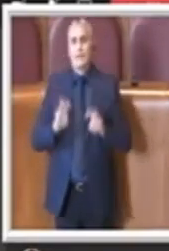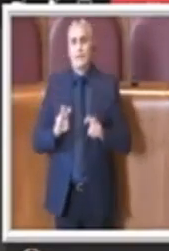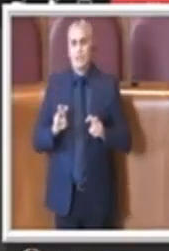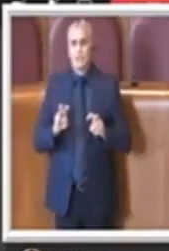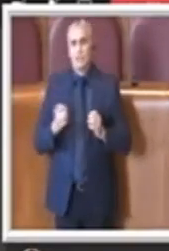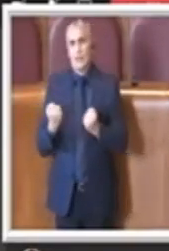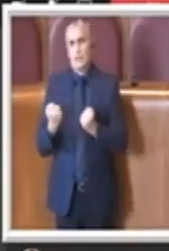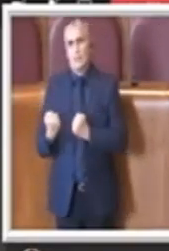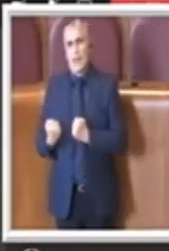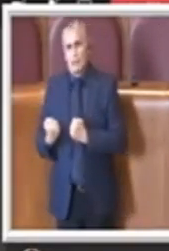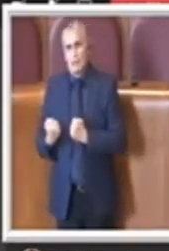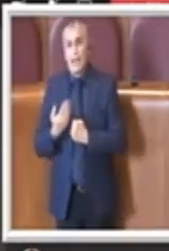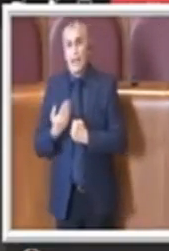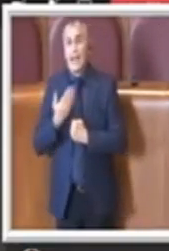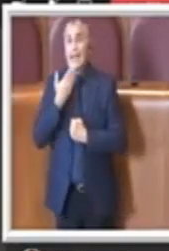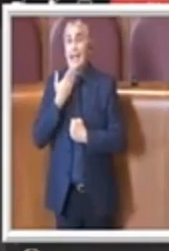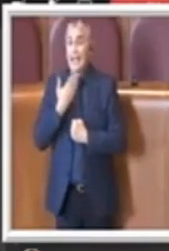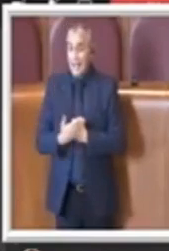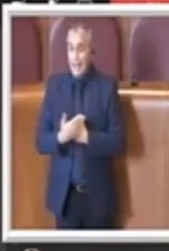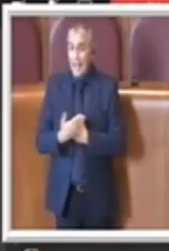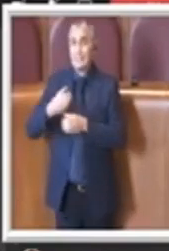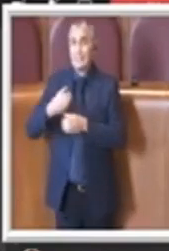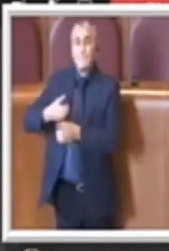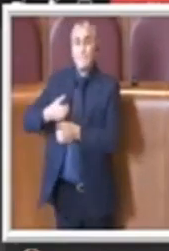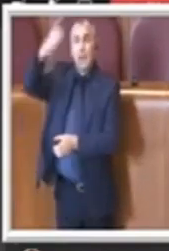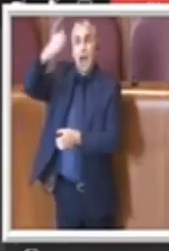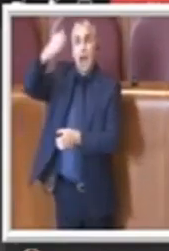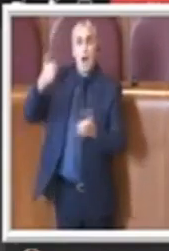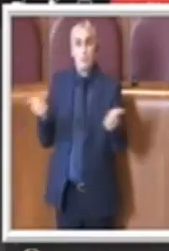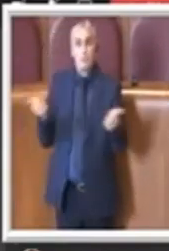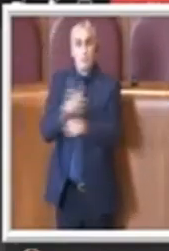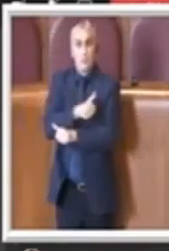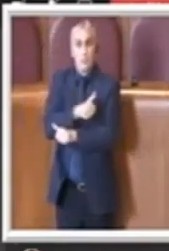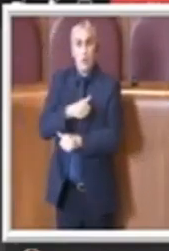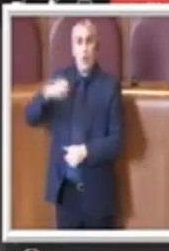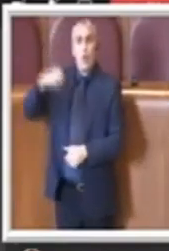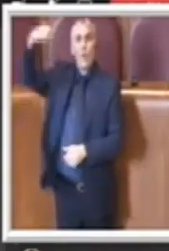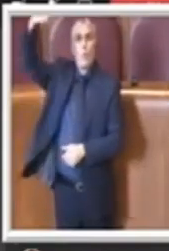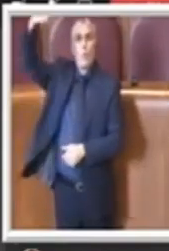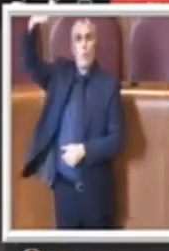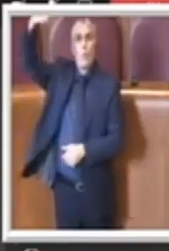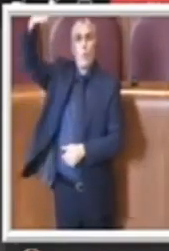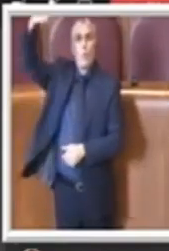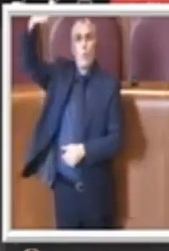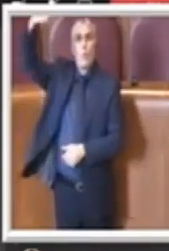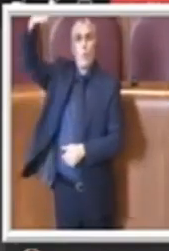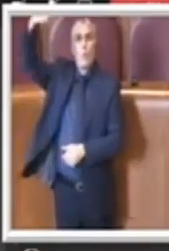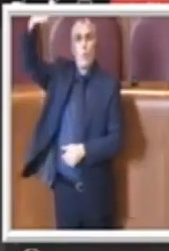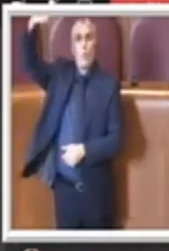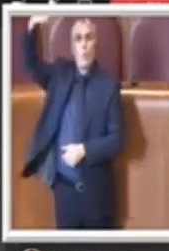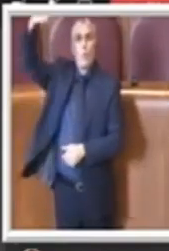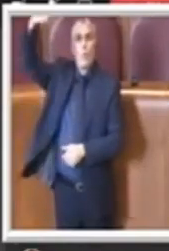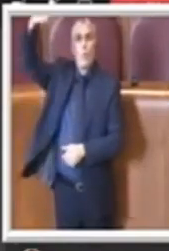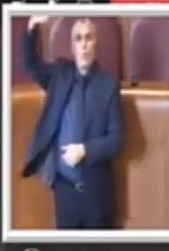cambio dei pali della luce da illuminazione normale ai lumi